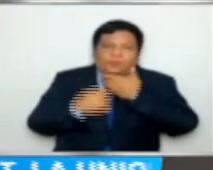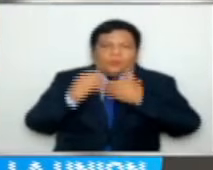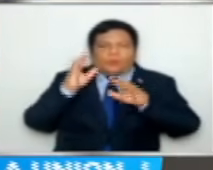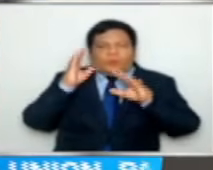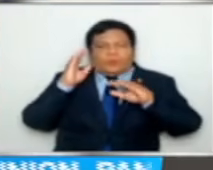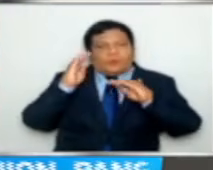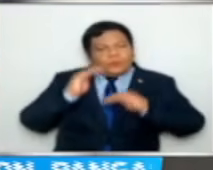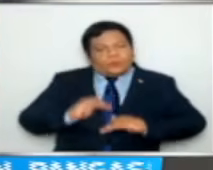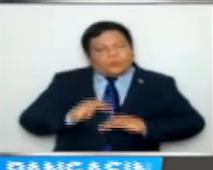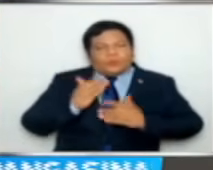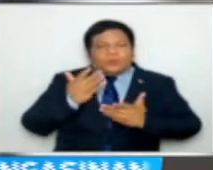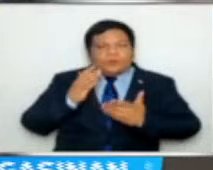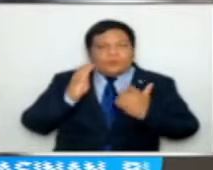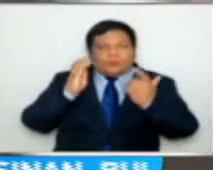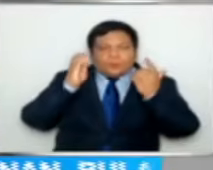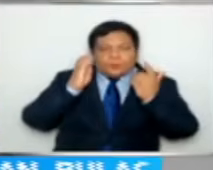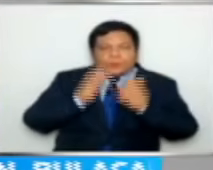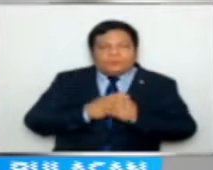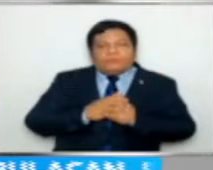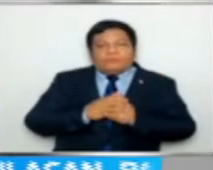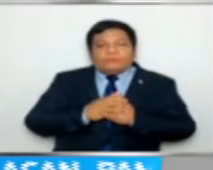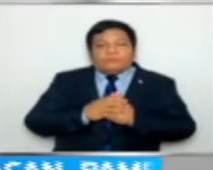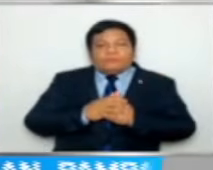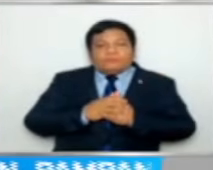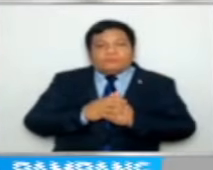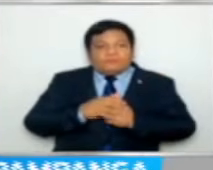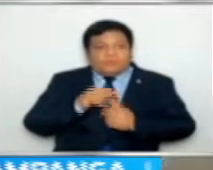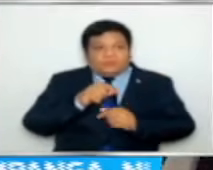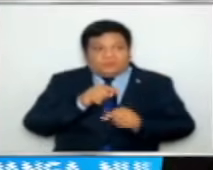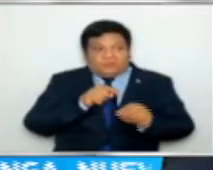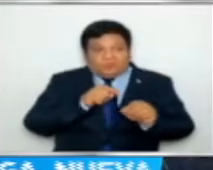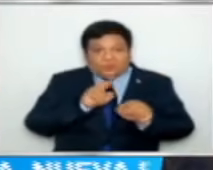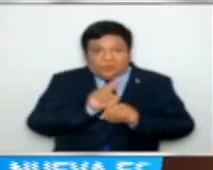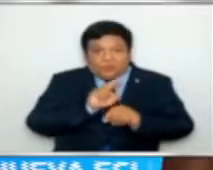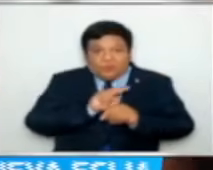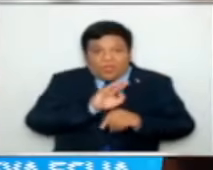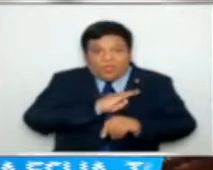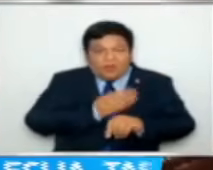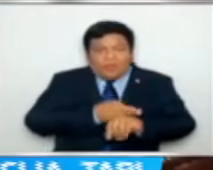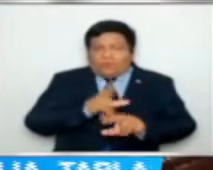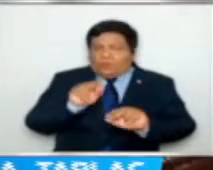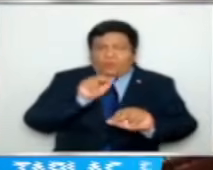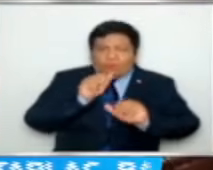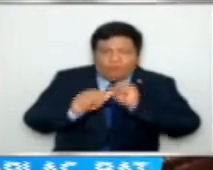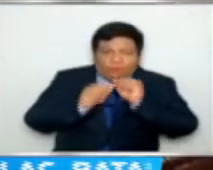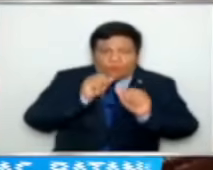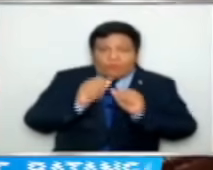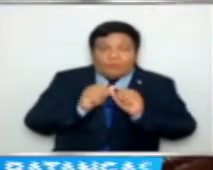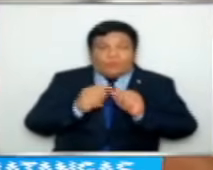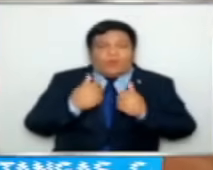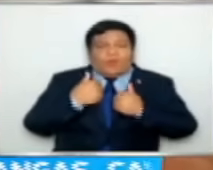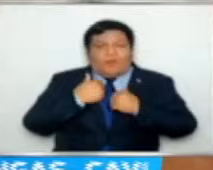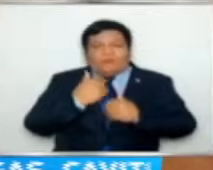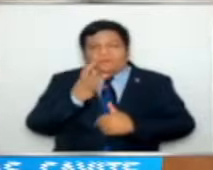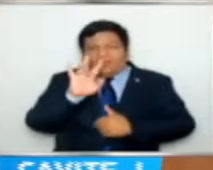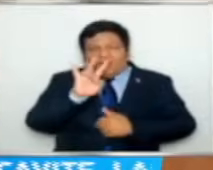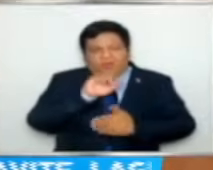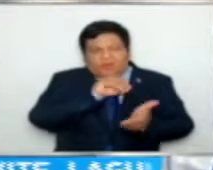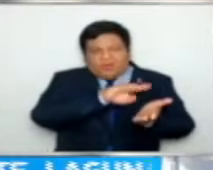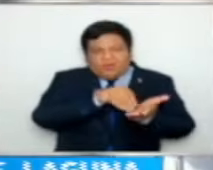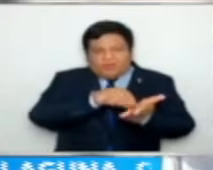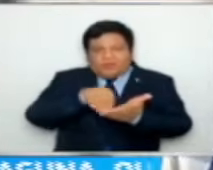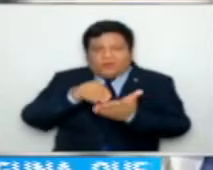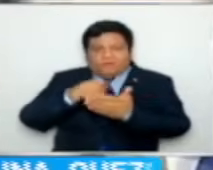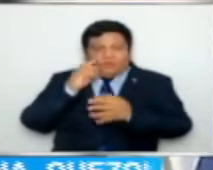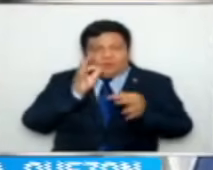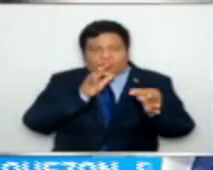nilang ginagamit ang anak sa kalakaran ng duga. Ayon sa NBI, 7 drug din na ang kanilang nabulabog. Mula